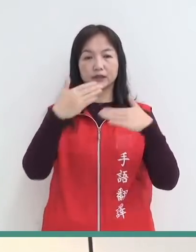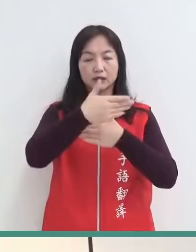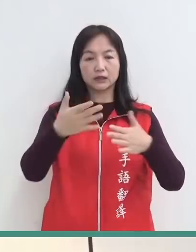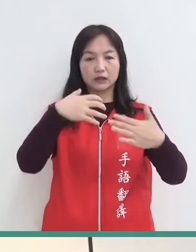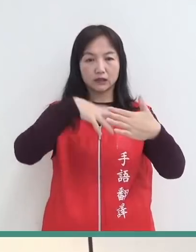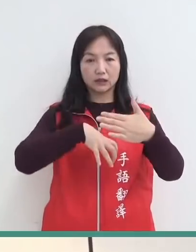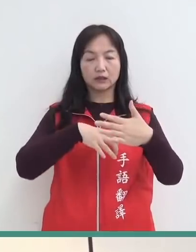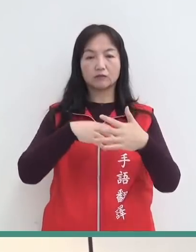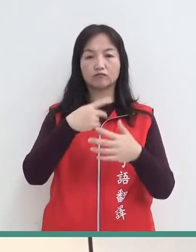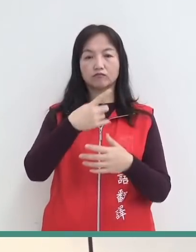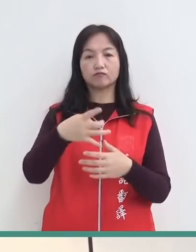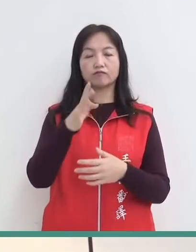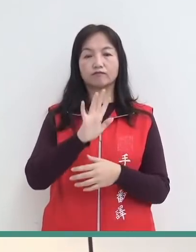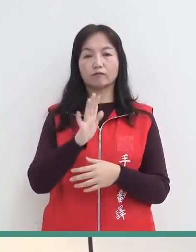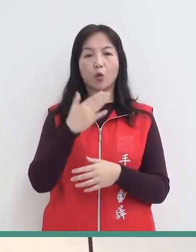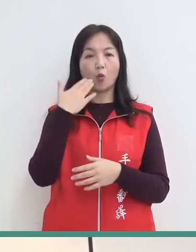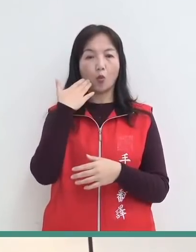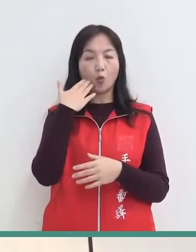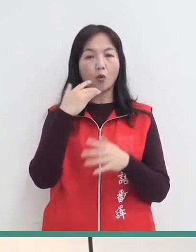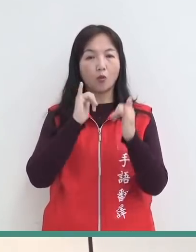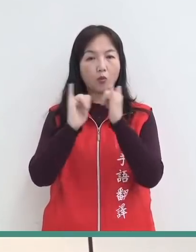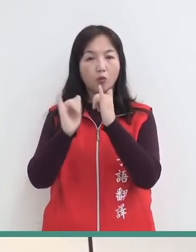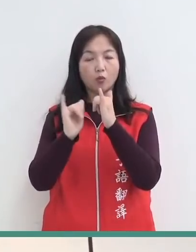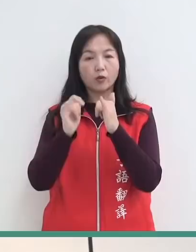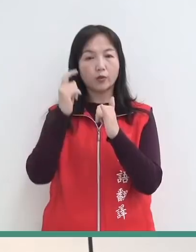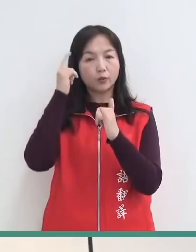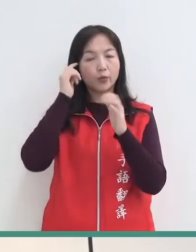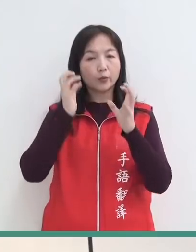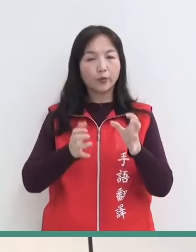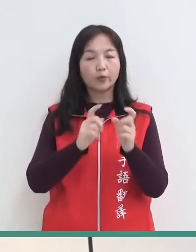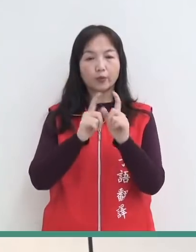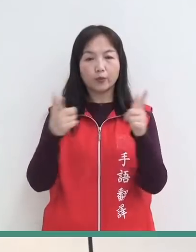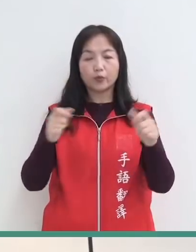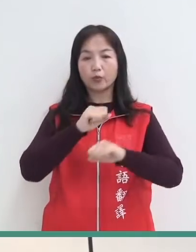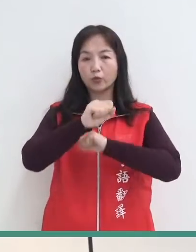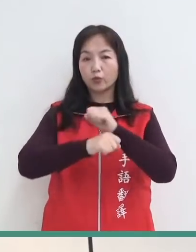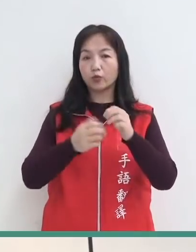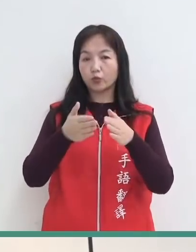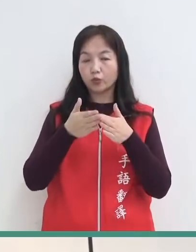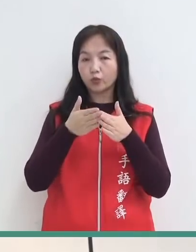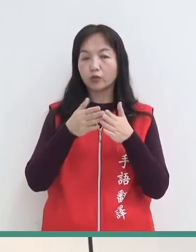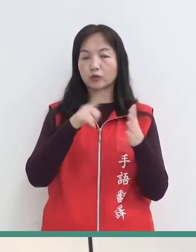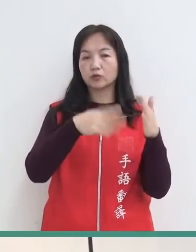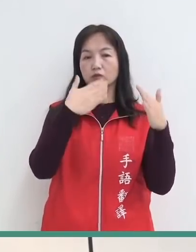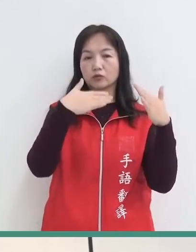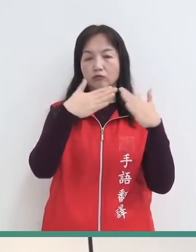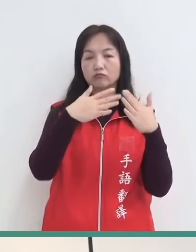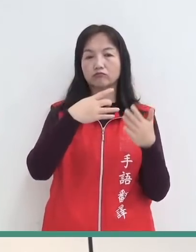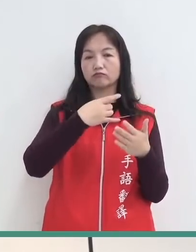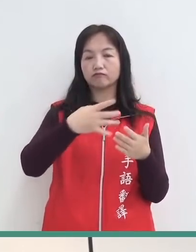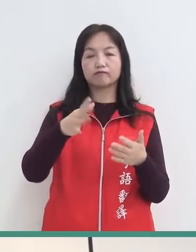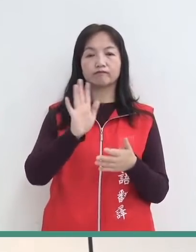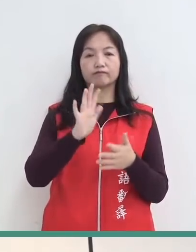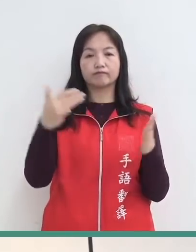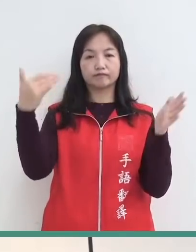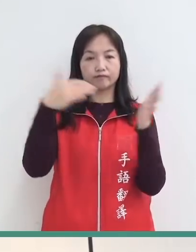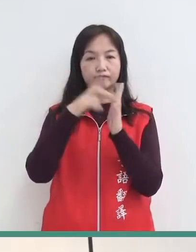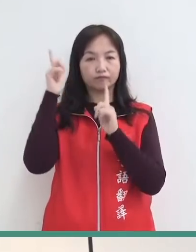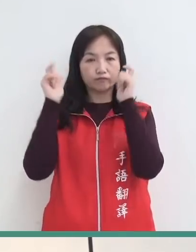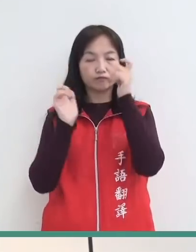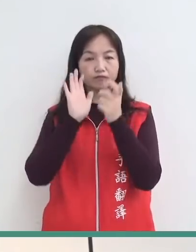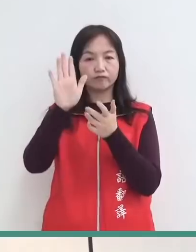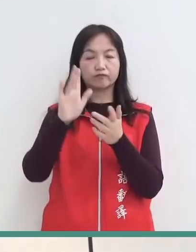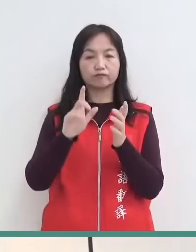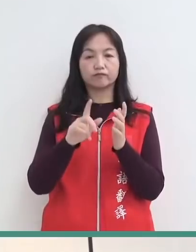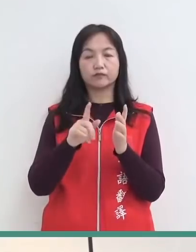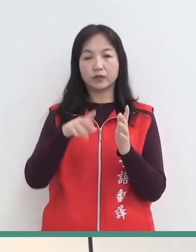地，好，室内如果有民众来举办各种活动的需求，学校场地就不外借到春节后，